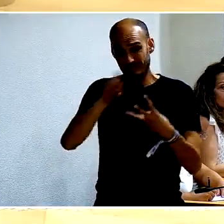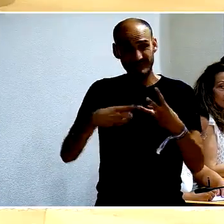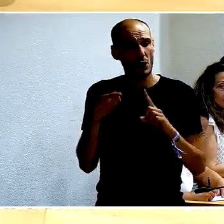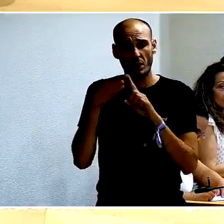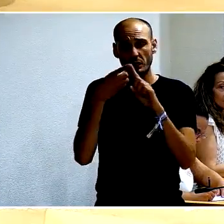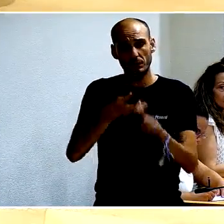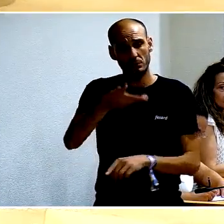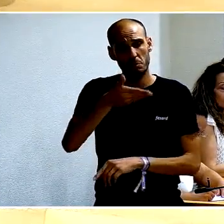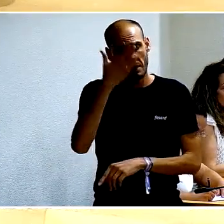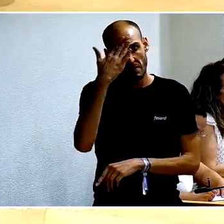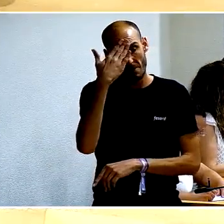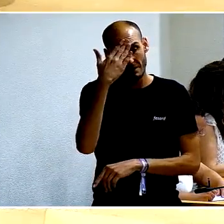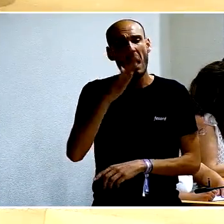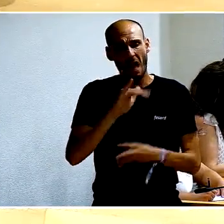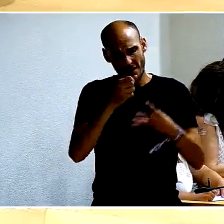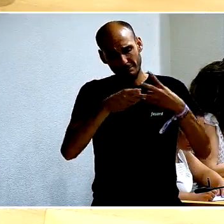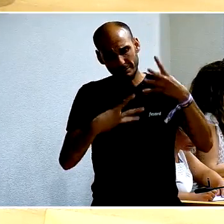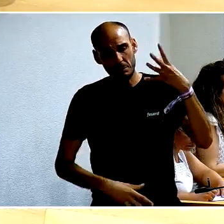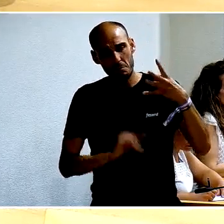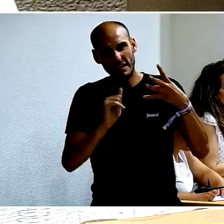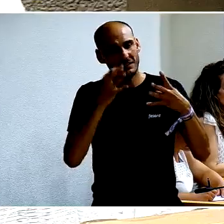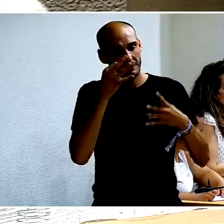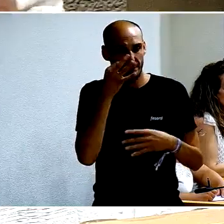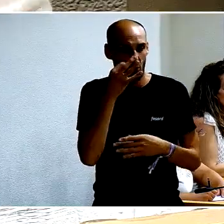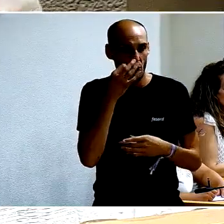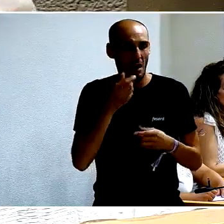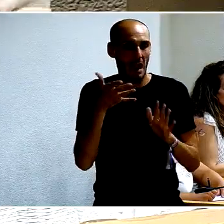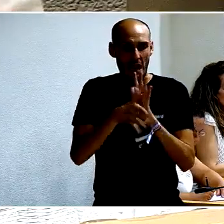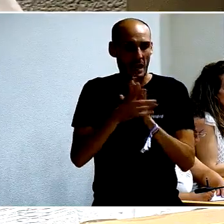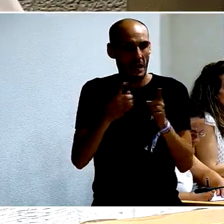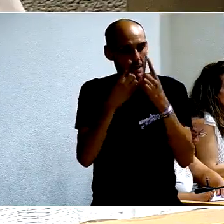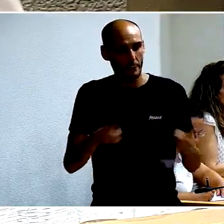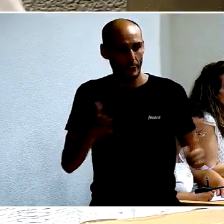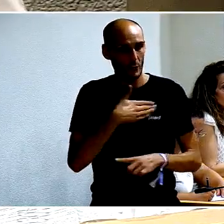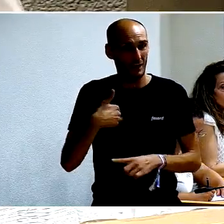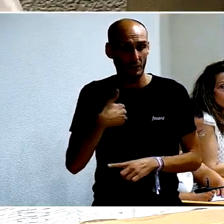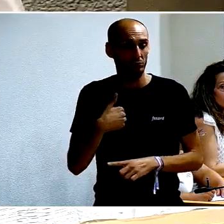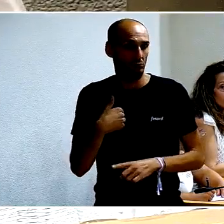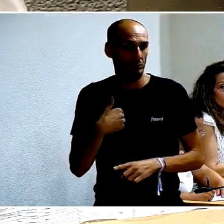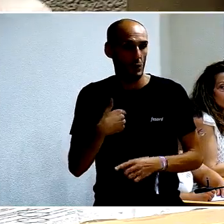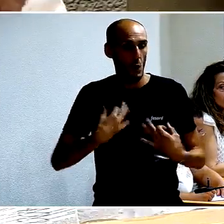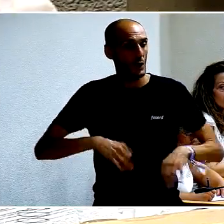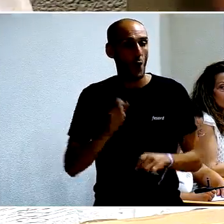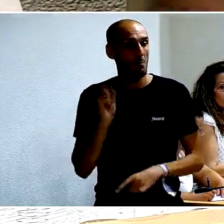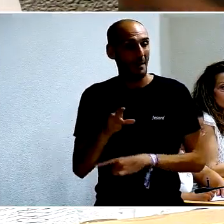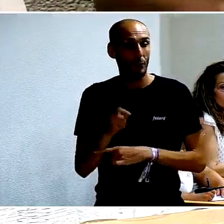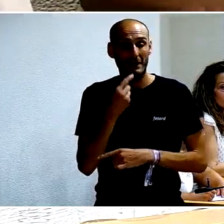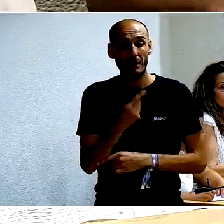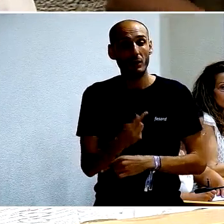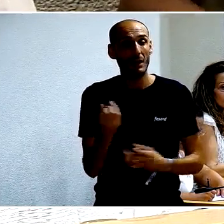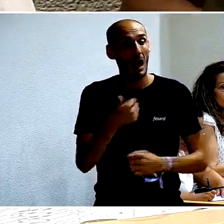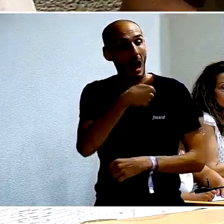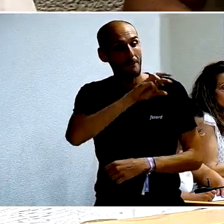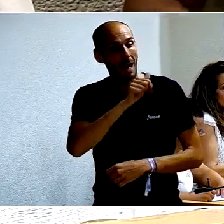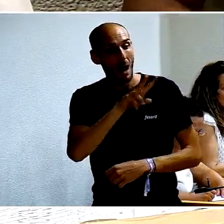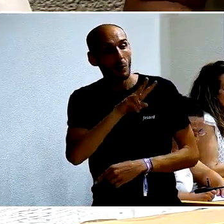fonamentals, n'hi ha uns tres més, però per no fer llarg, crec que hem d'incidir des de Paiporta. Estem col·laborant a través d'APAU en el